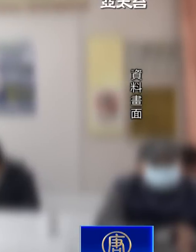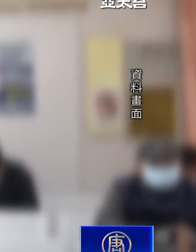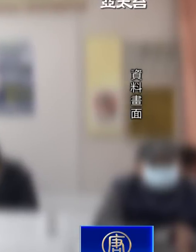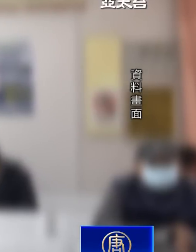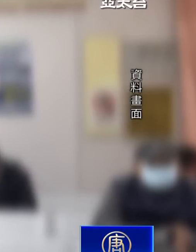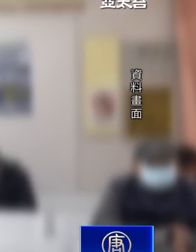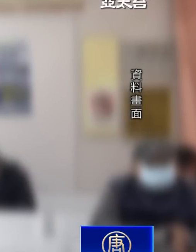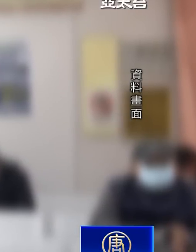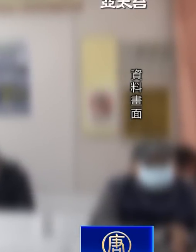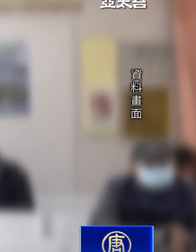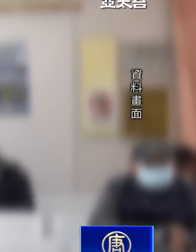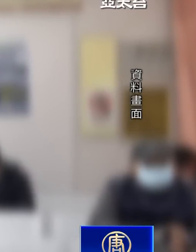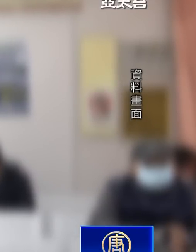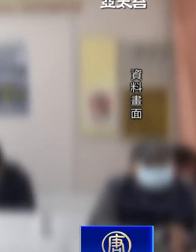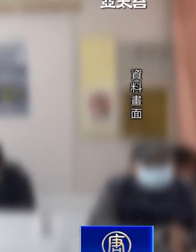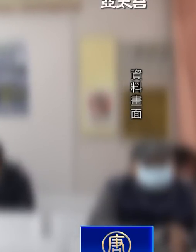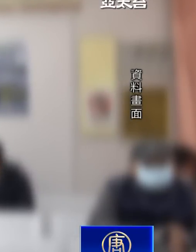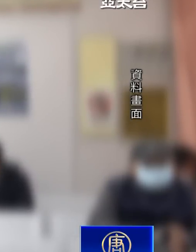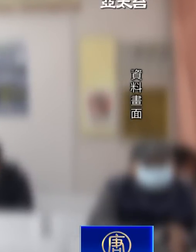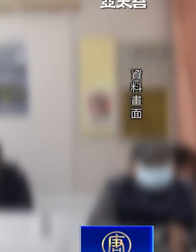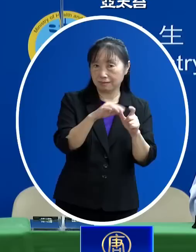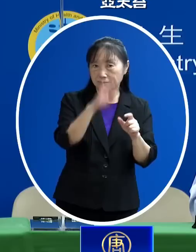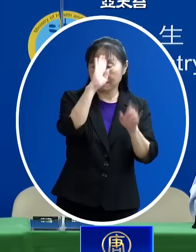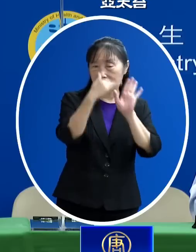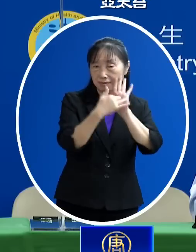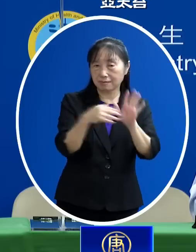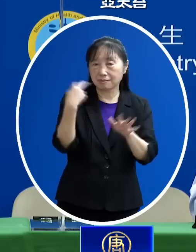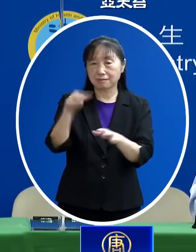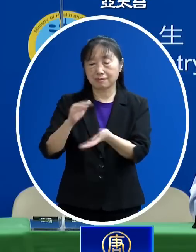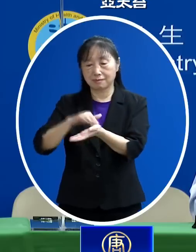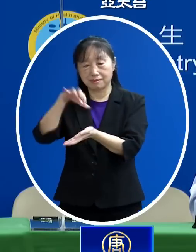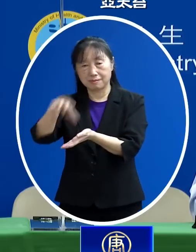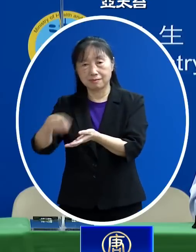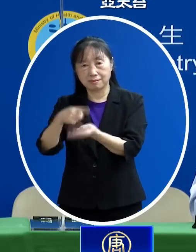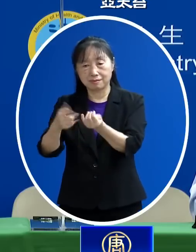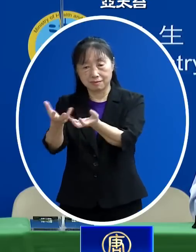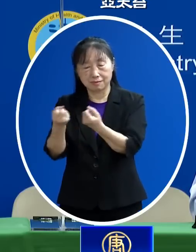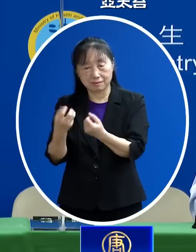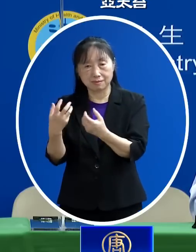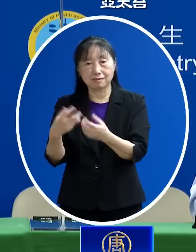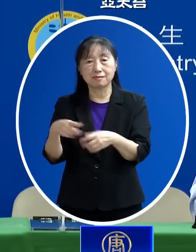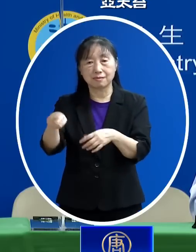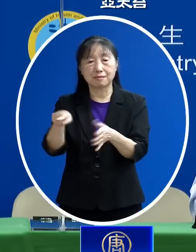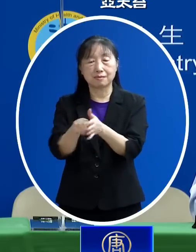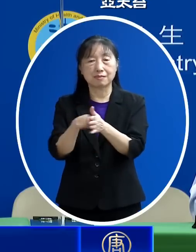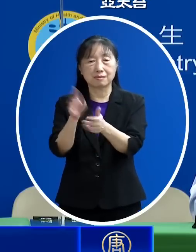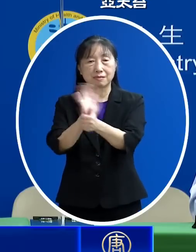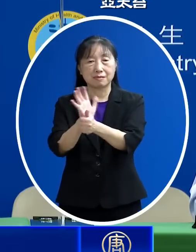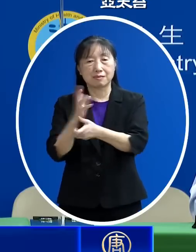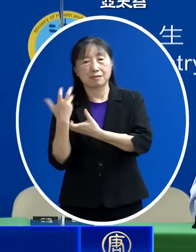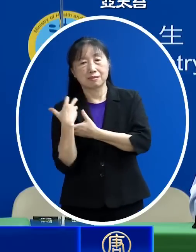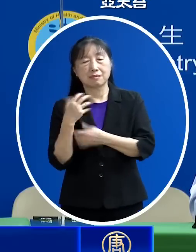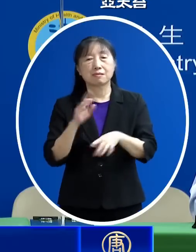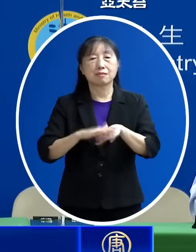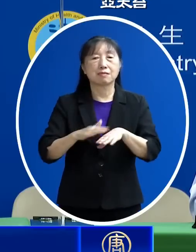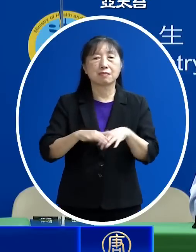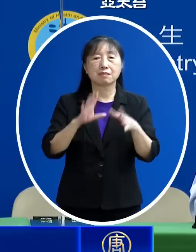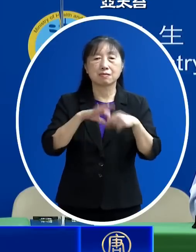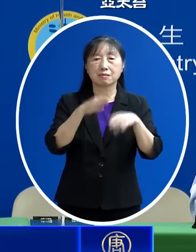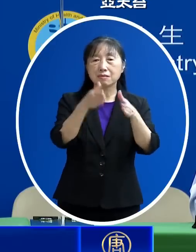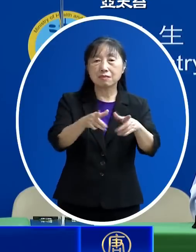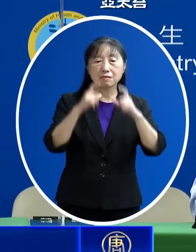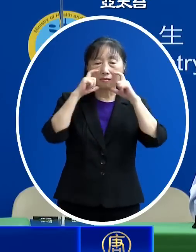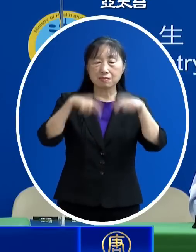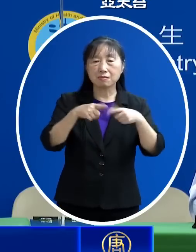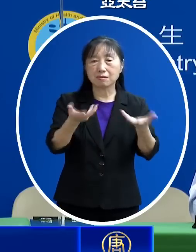要快筛阴性就不会受到其他额外的限制。而罗怡君也针对口罩政策做出回应， 暂时不会针对口罩